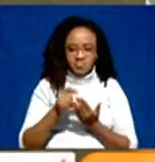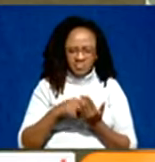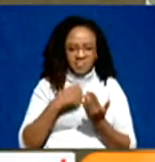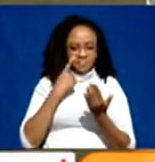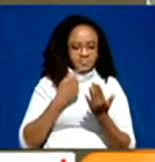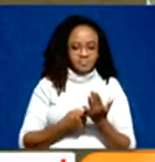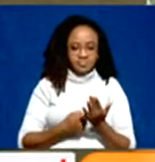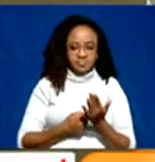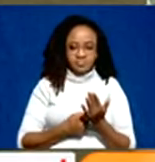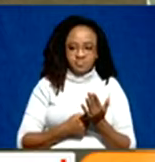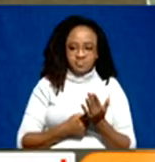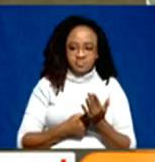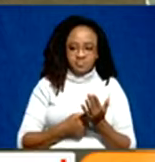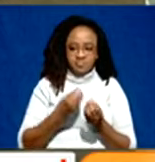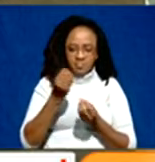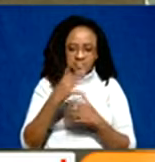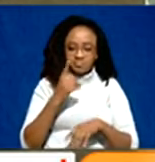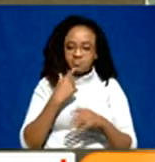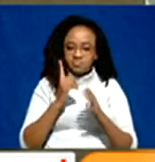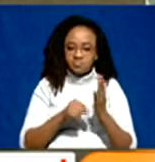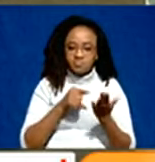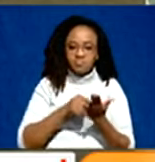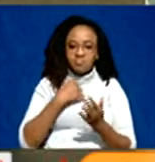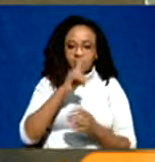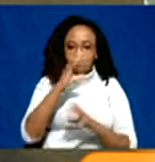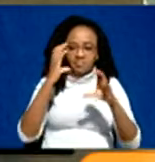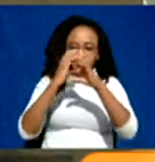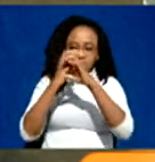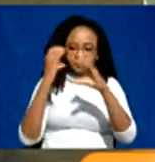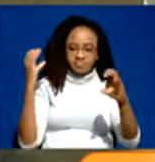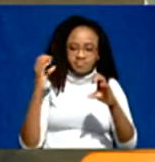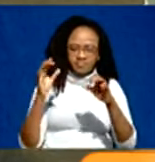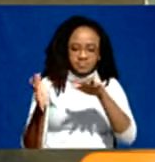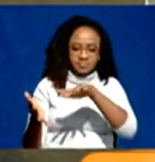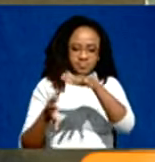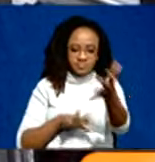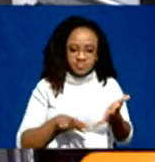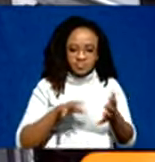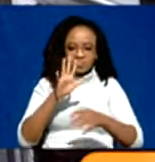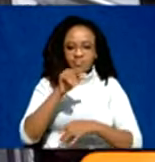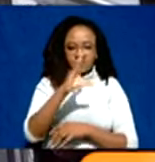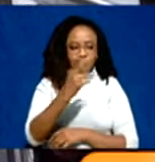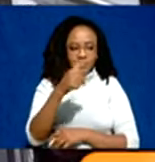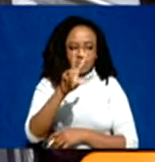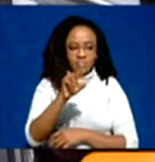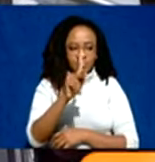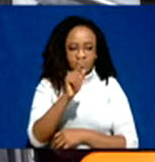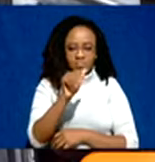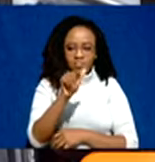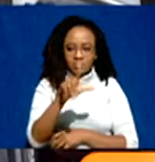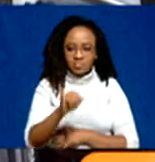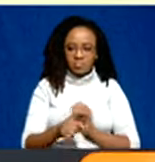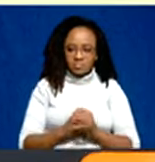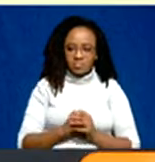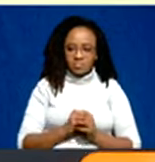So hapo ndio nilipata kupata ujumbe ya kwamba kuna basi ambayo imeanguka ya Chavakali. Usiku wa manane habari